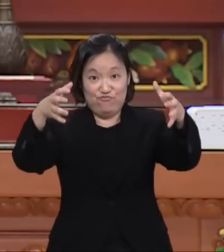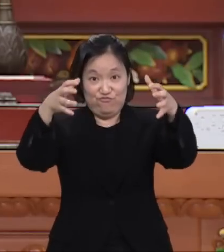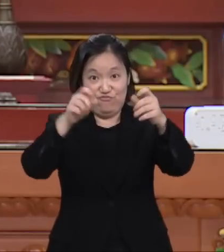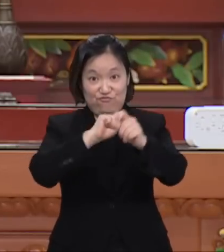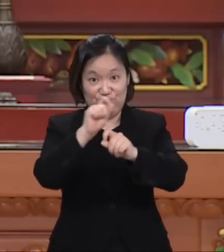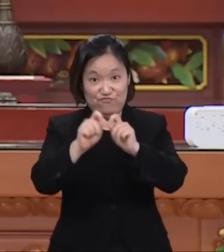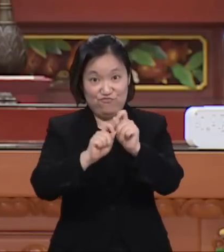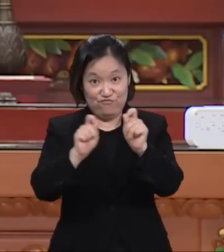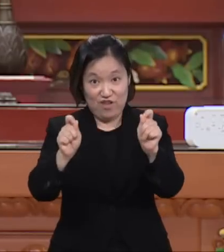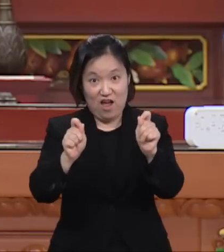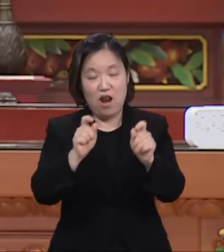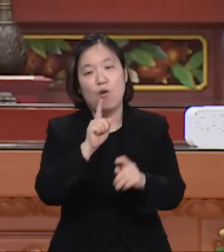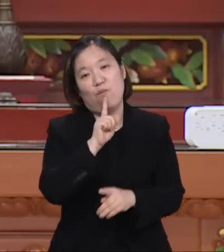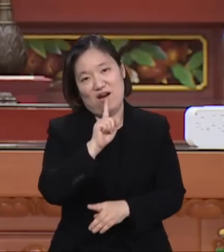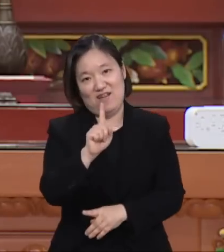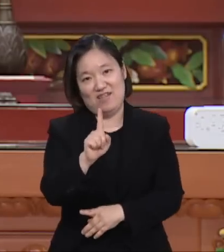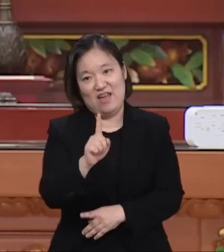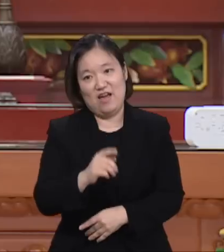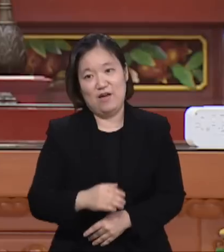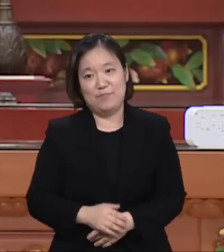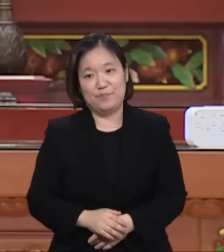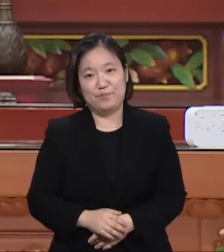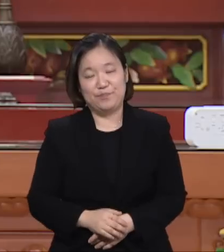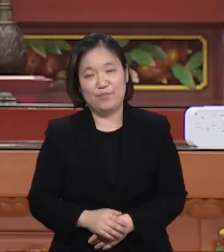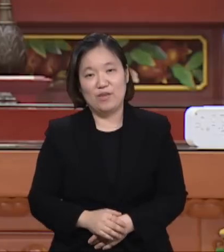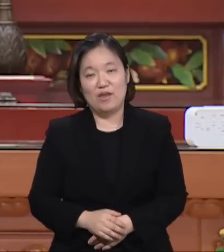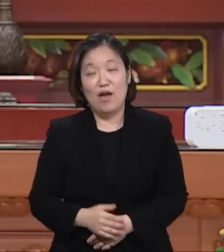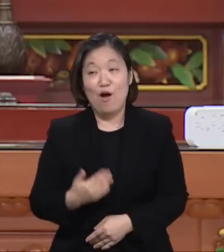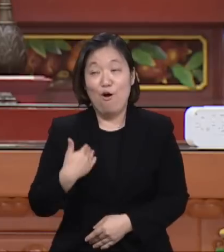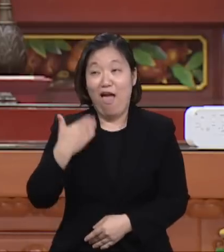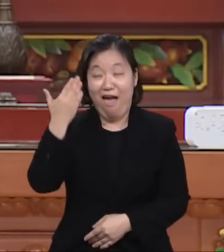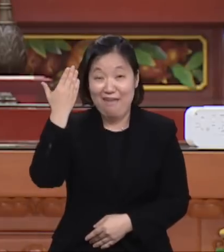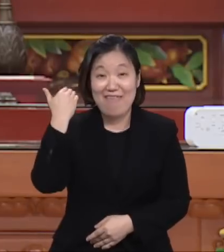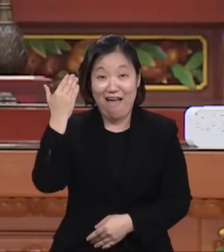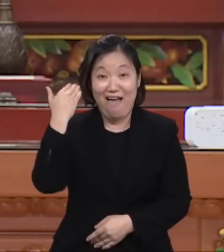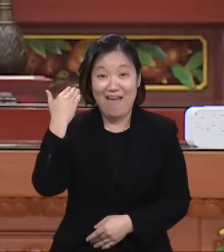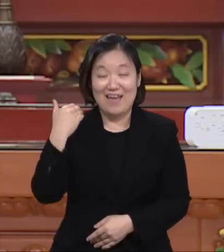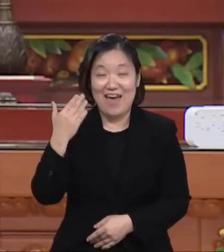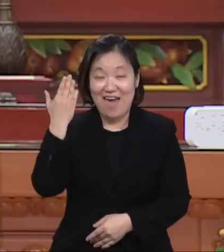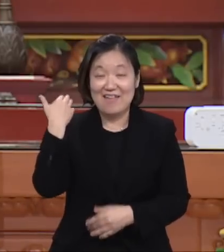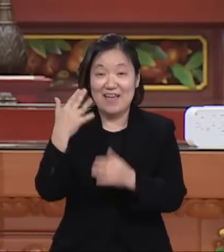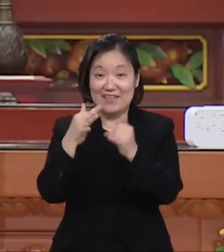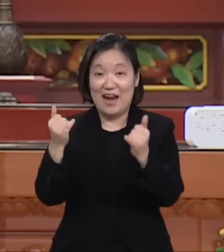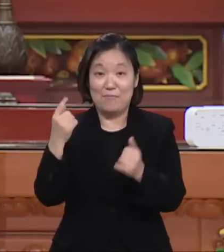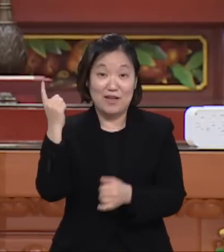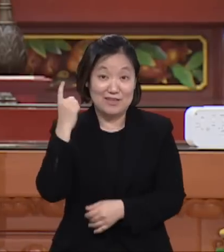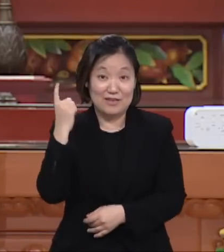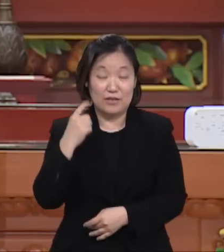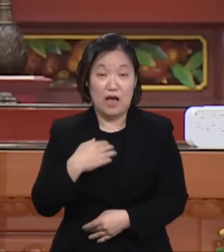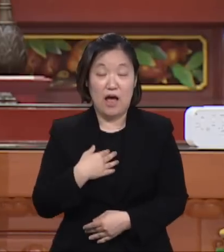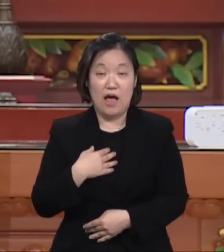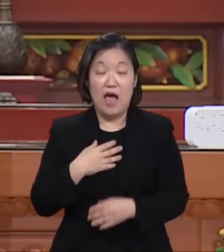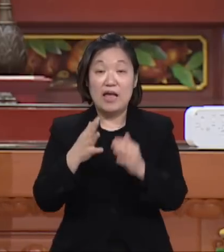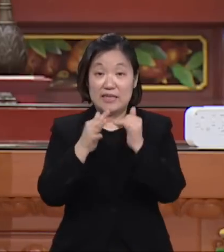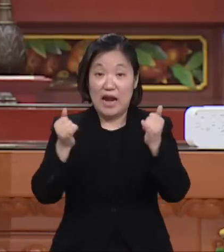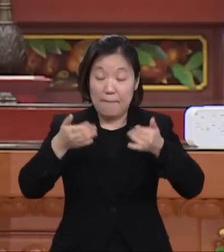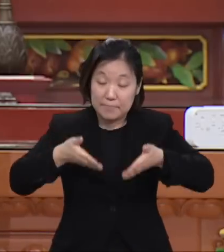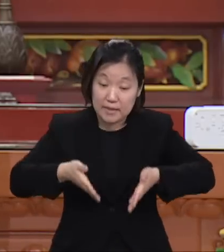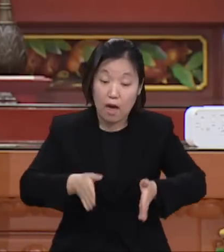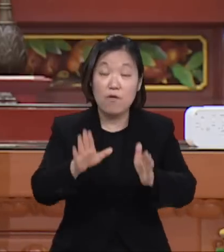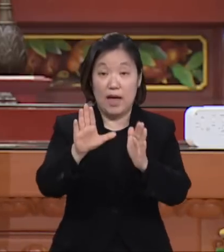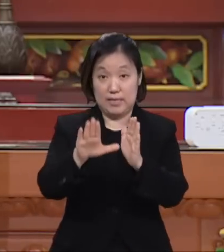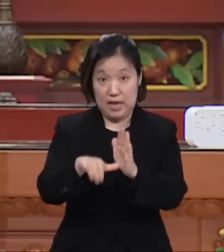이야기하더랍니다 여러분 우리 간호 조상님들이 그런 얘기 하잖아요 사람은 태어날 때